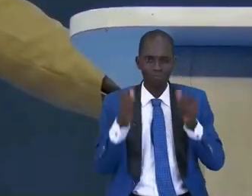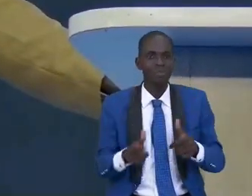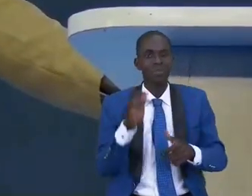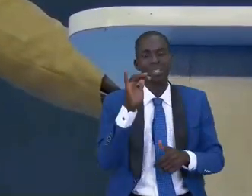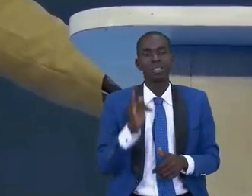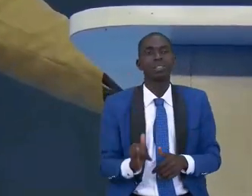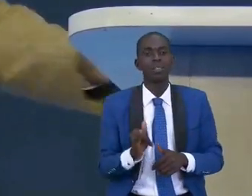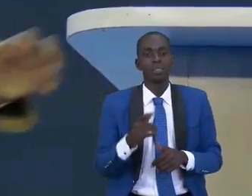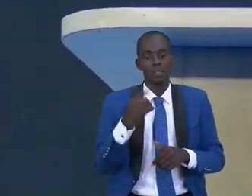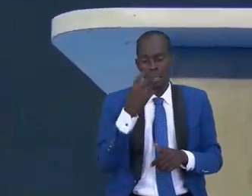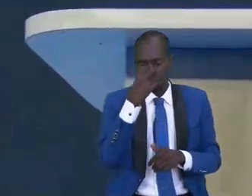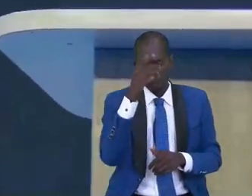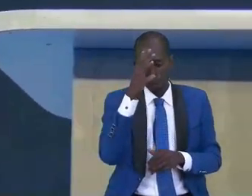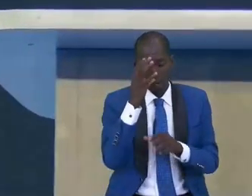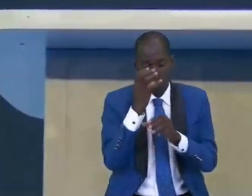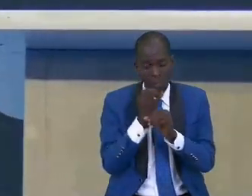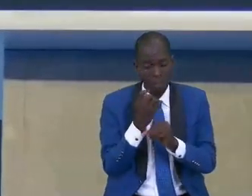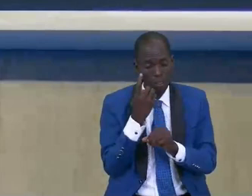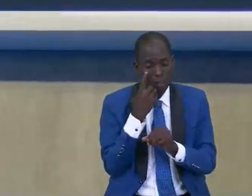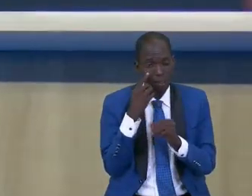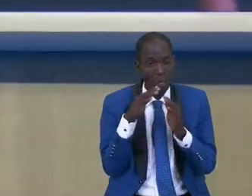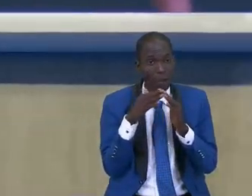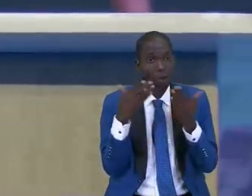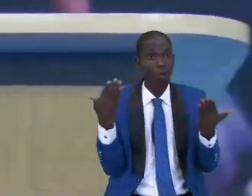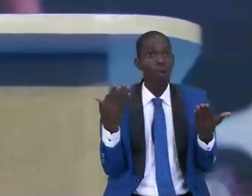Aussitôt, il recouvra la vue.